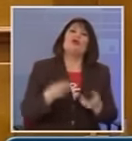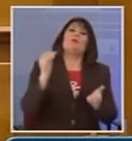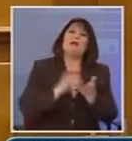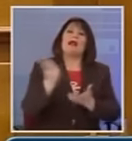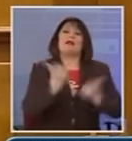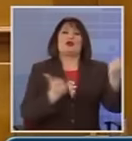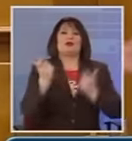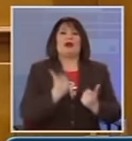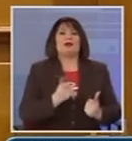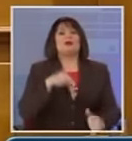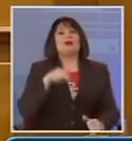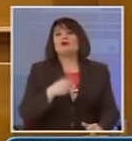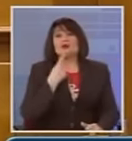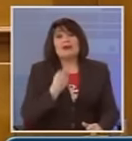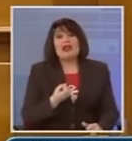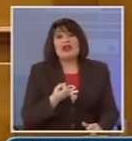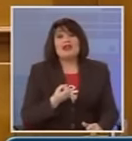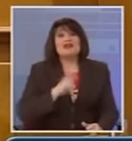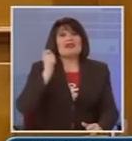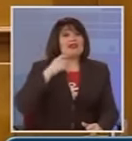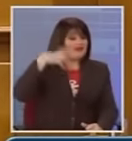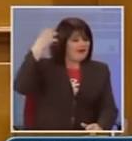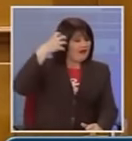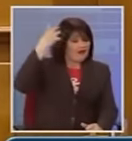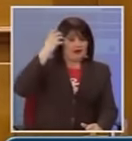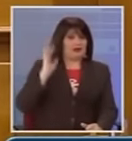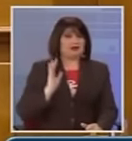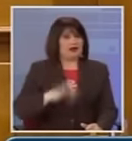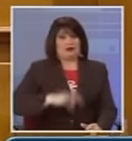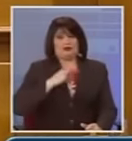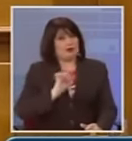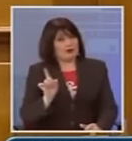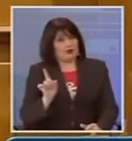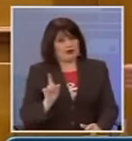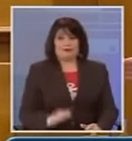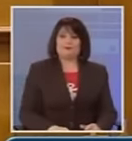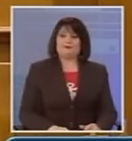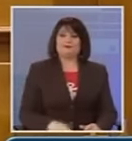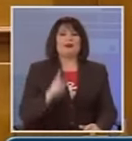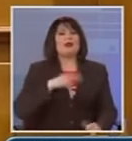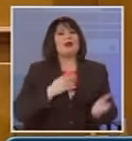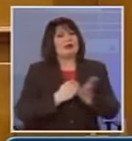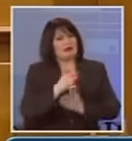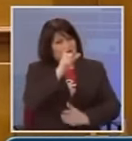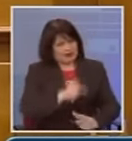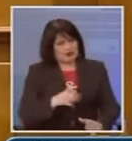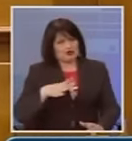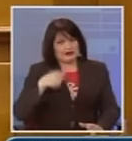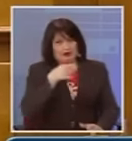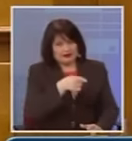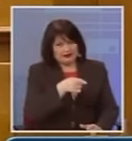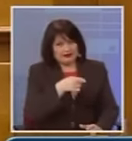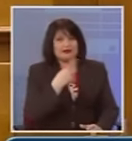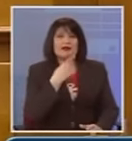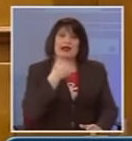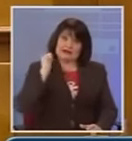ξαναδανείσουν. Αυτό λέγεται εθνική φαντασίωση. Και για να είμαι δίκαιος μαζί σας, θέλω να επενέσω